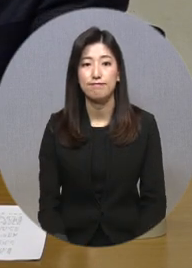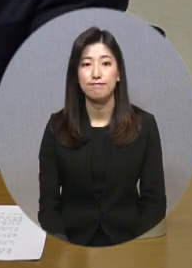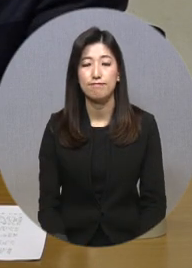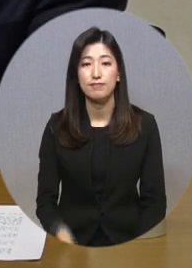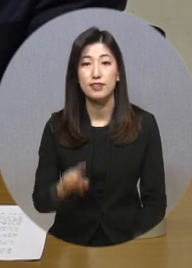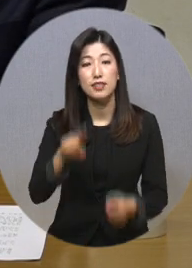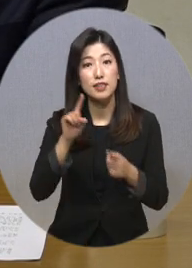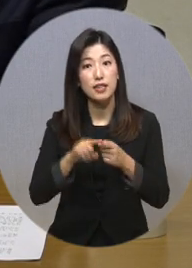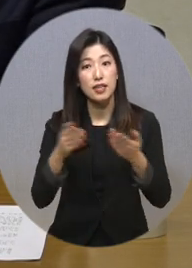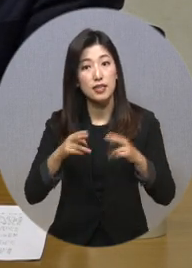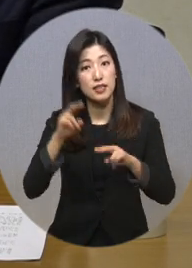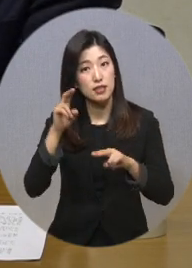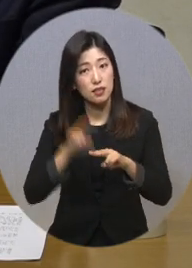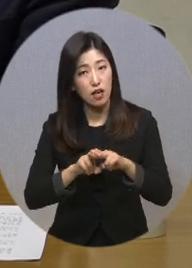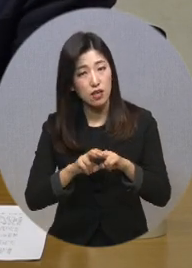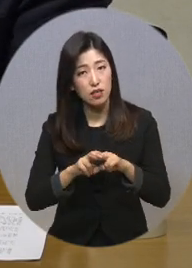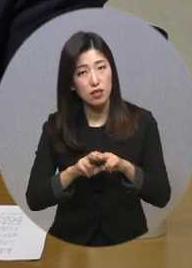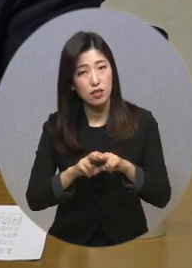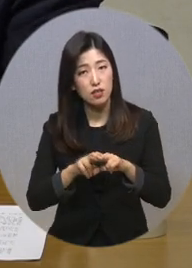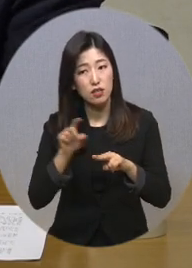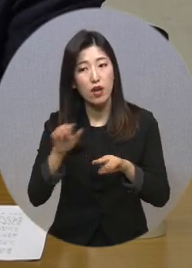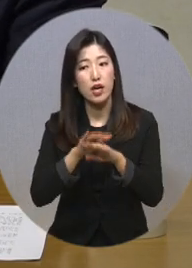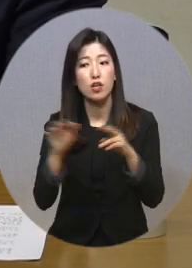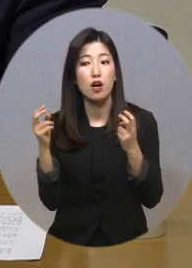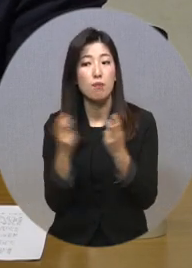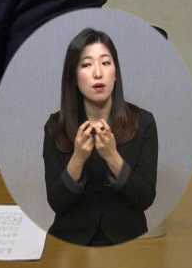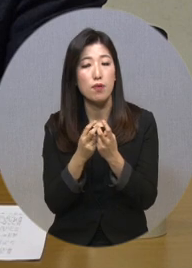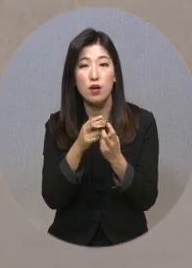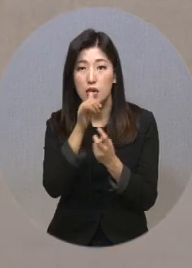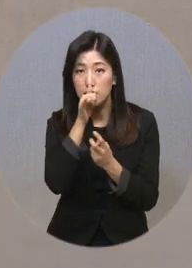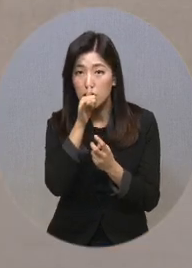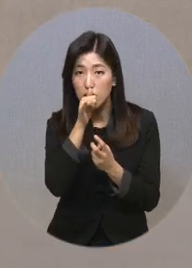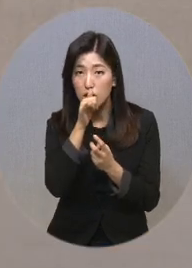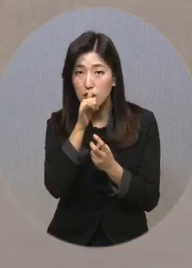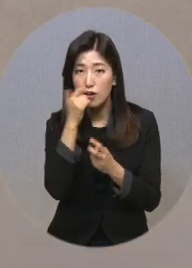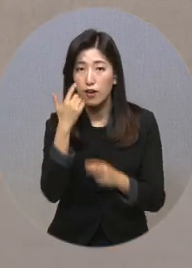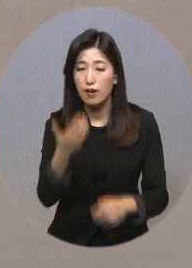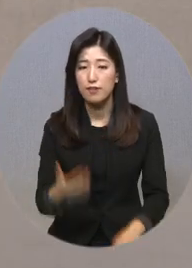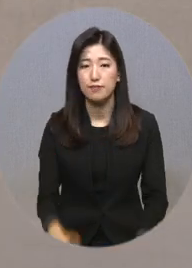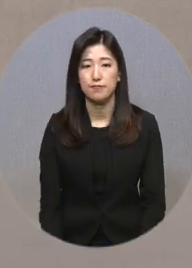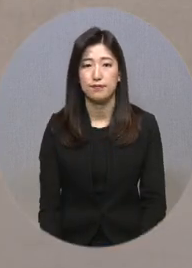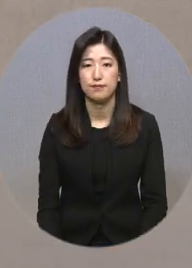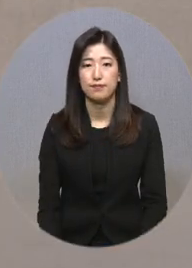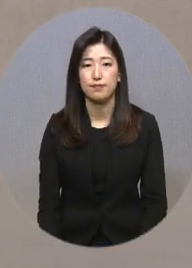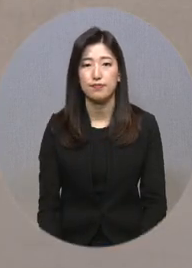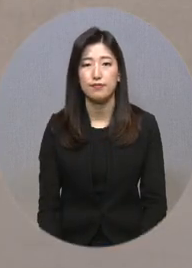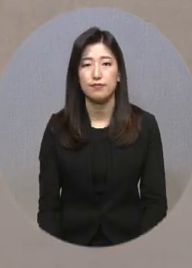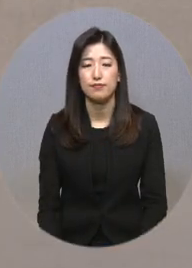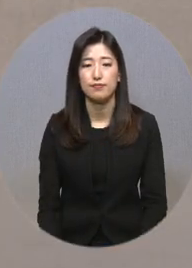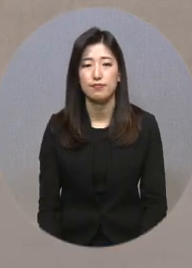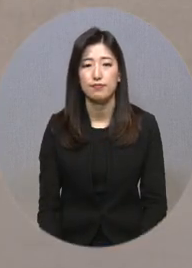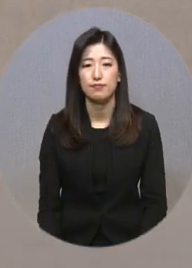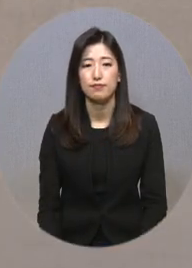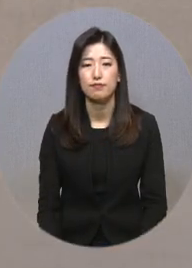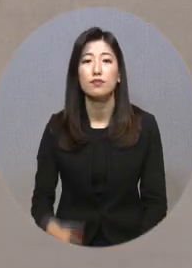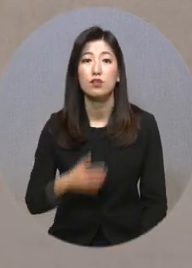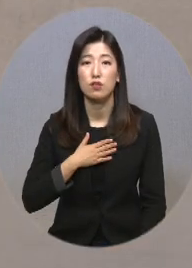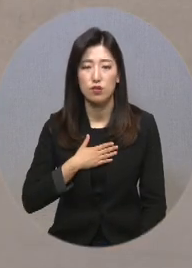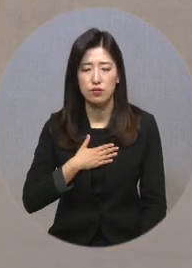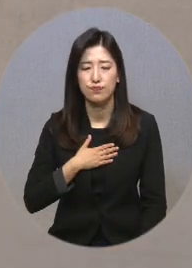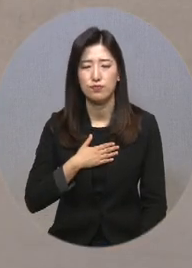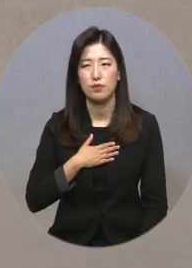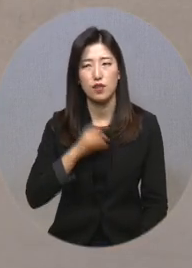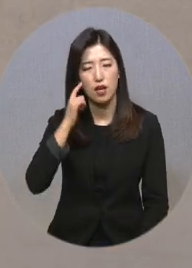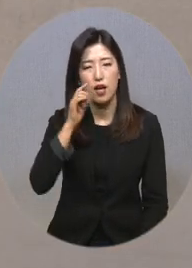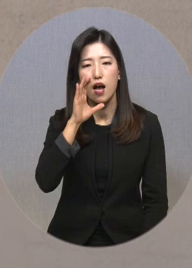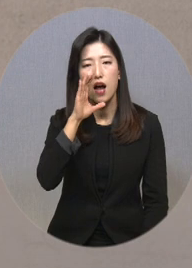일자리 창출의 문제점과 특별한 해결 방안이 있으신가요? 아, 제가 생각하는 것은 아산이